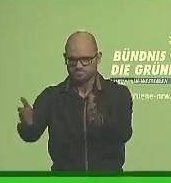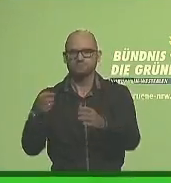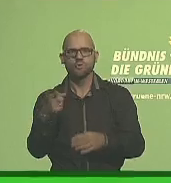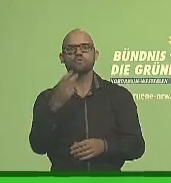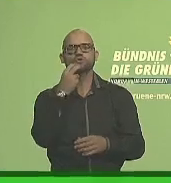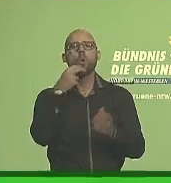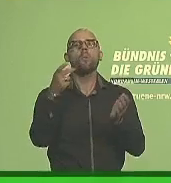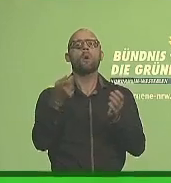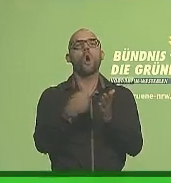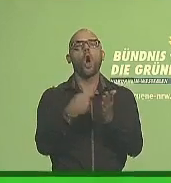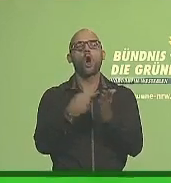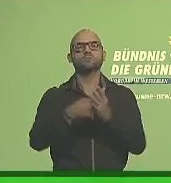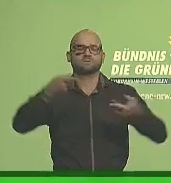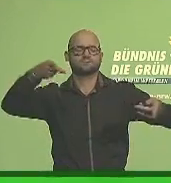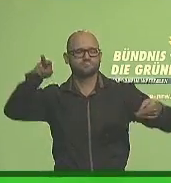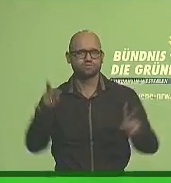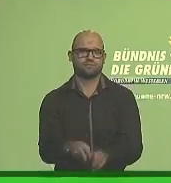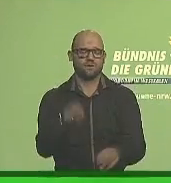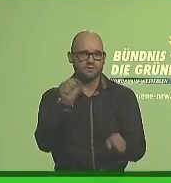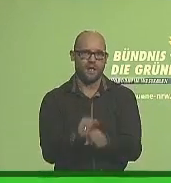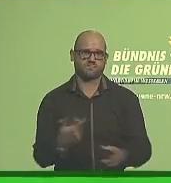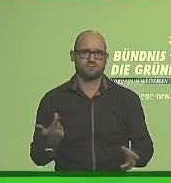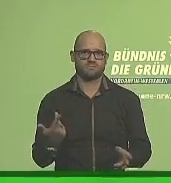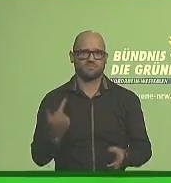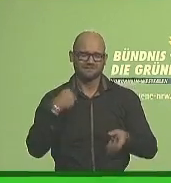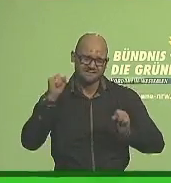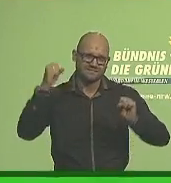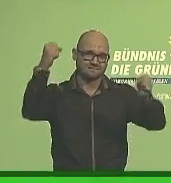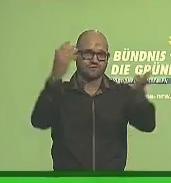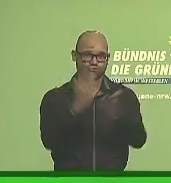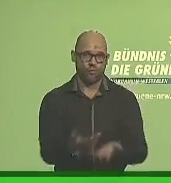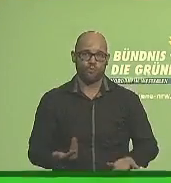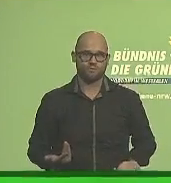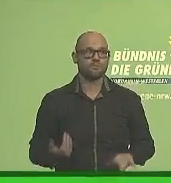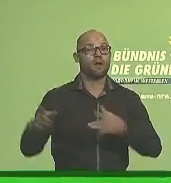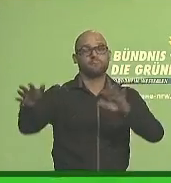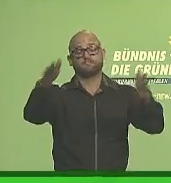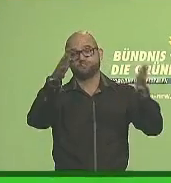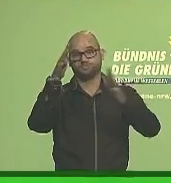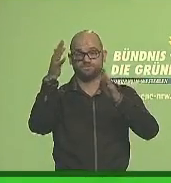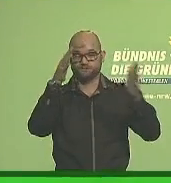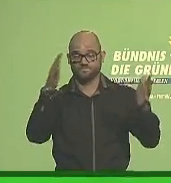Stromkosten verantwortlich senken. Liebe Freunde und Freunde,